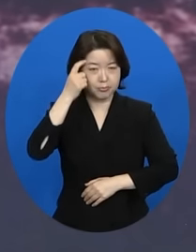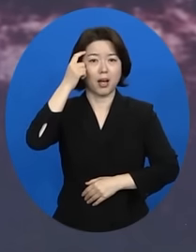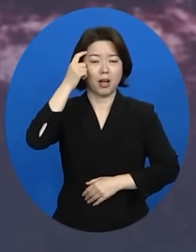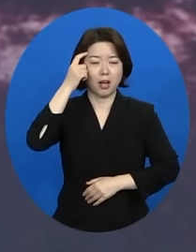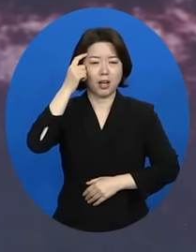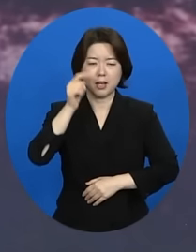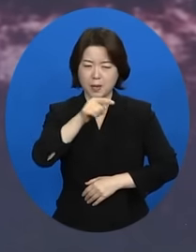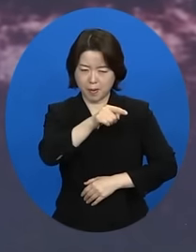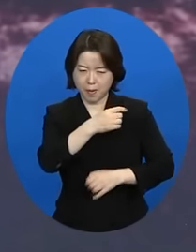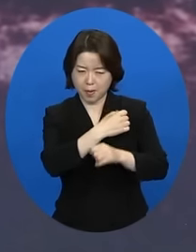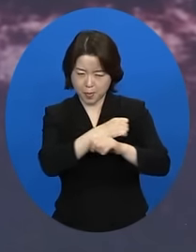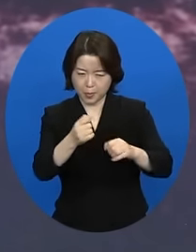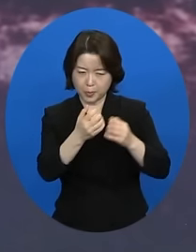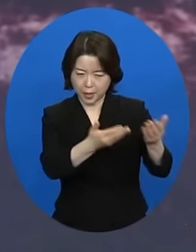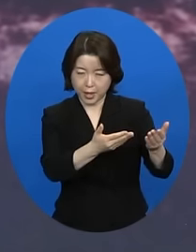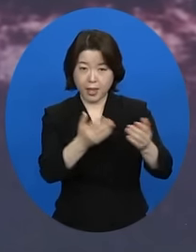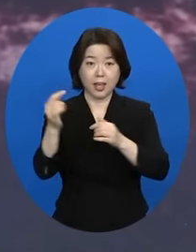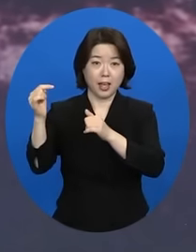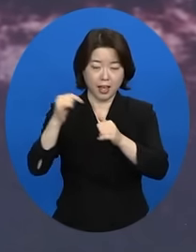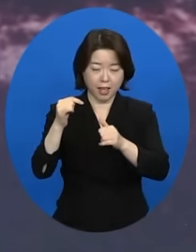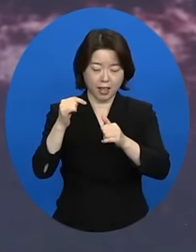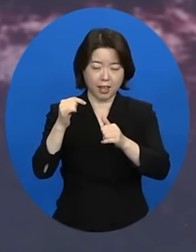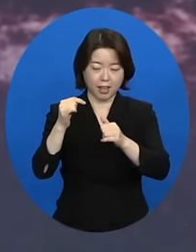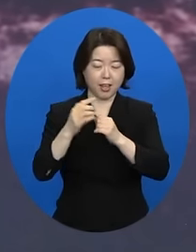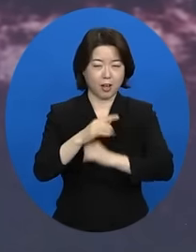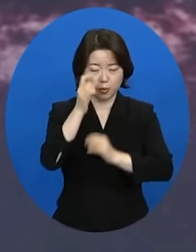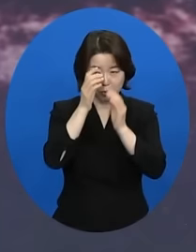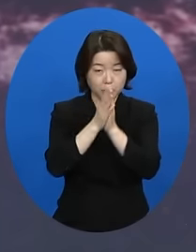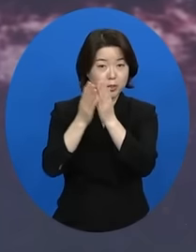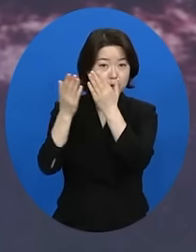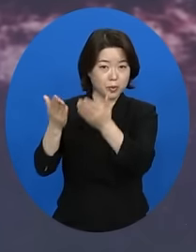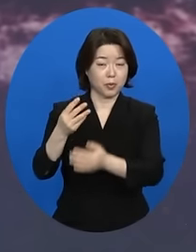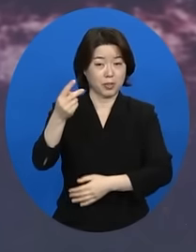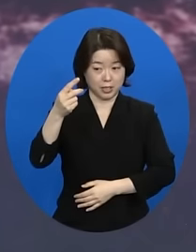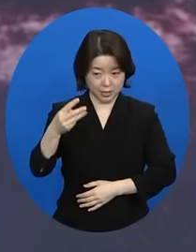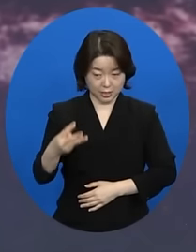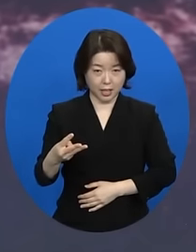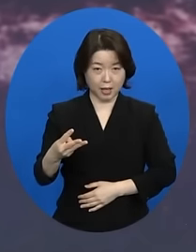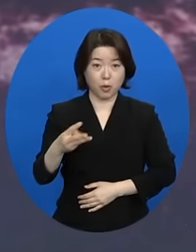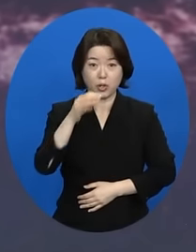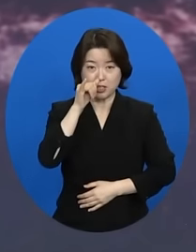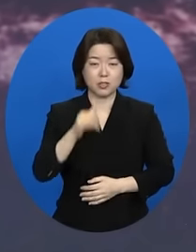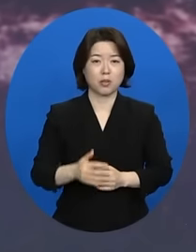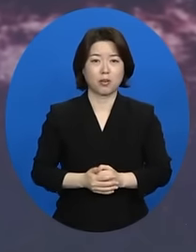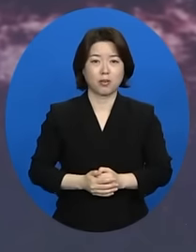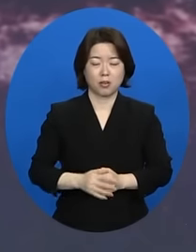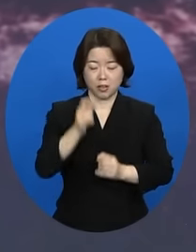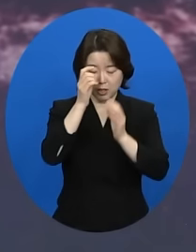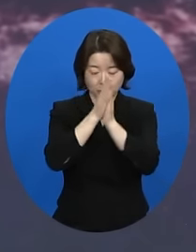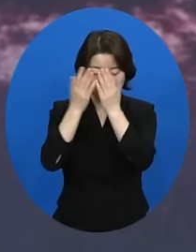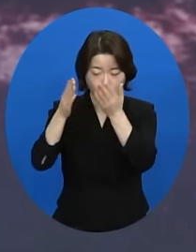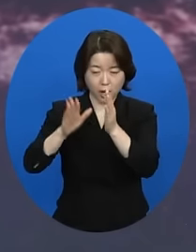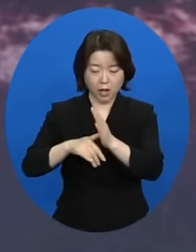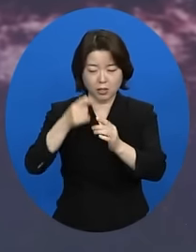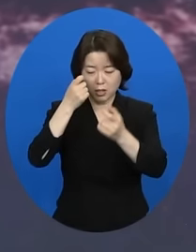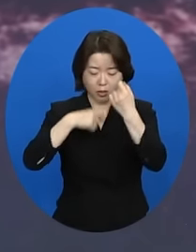마음에 순종해야 해서 우리가 세 번 기도를 하지 않습니까? 그렇게 기도를 하는데 눈물이 막 나고 아니 통곡이